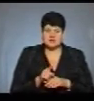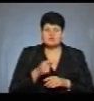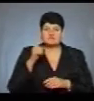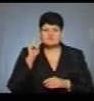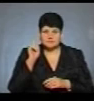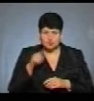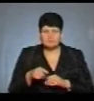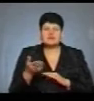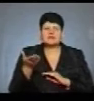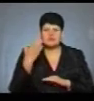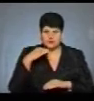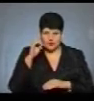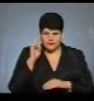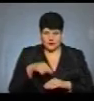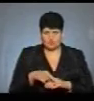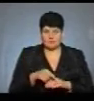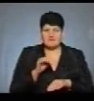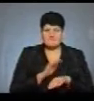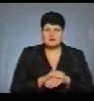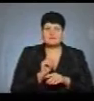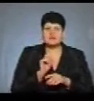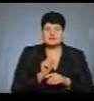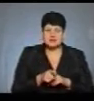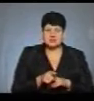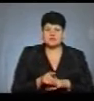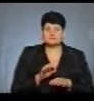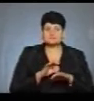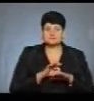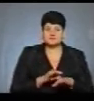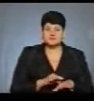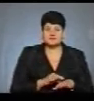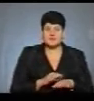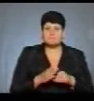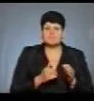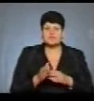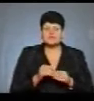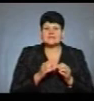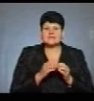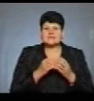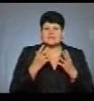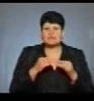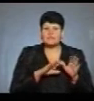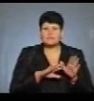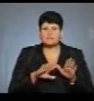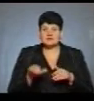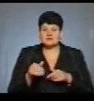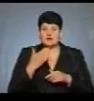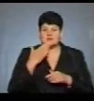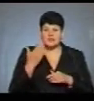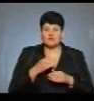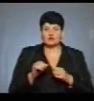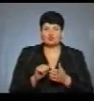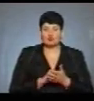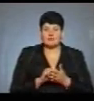відомий. І давно відомий, тому що факт призначення відбувається практично за 10 днів після донесення останнього документа заявником,